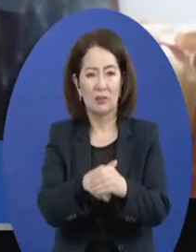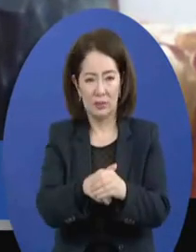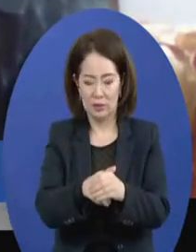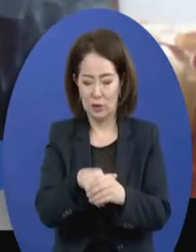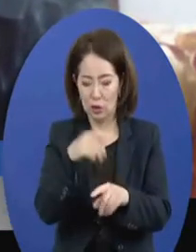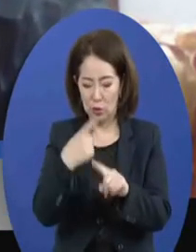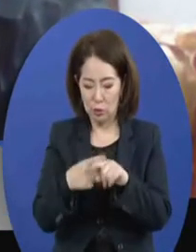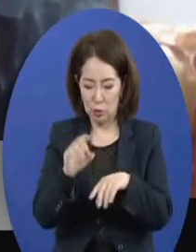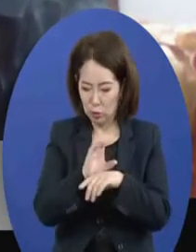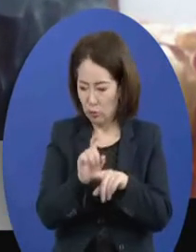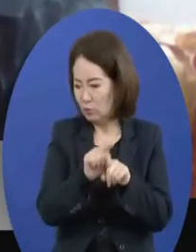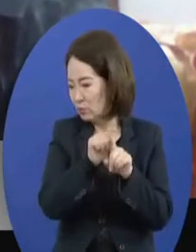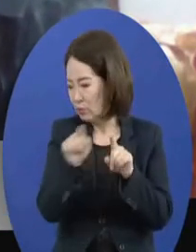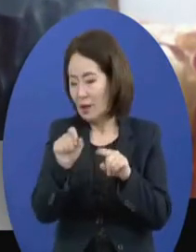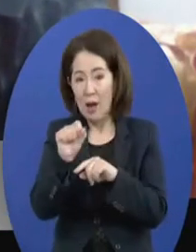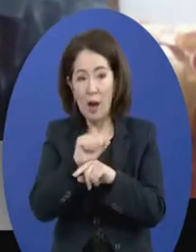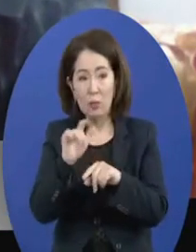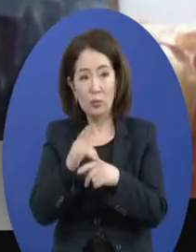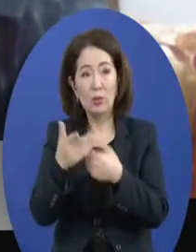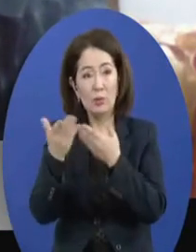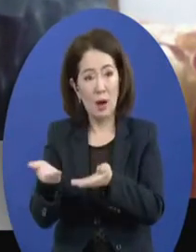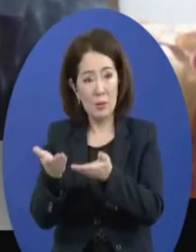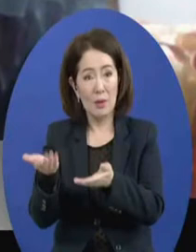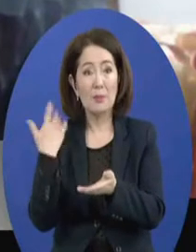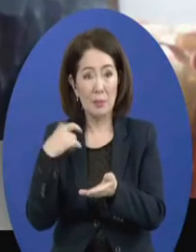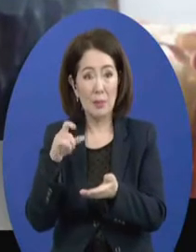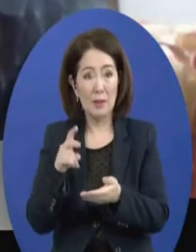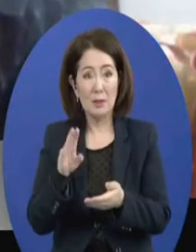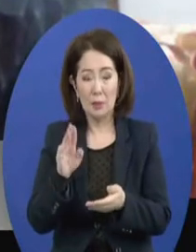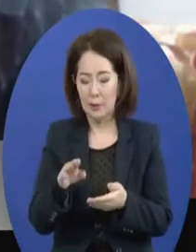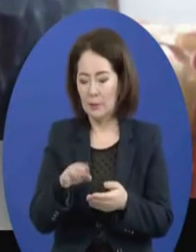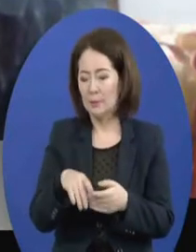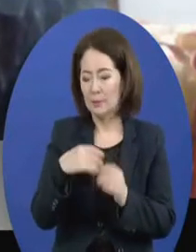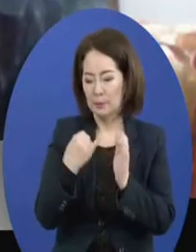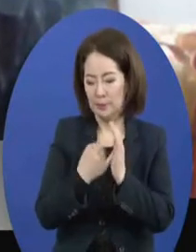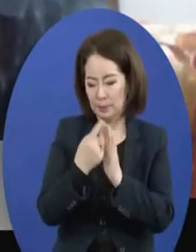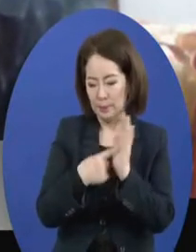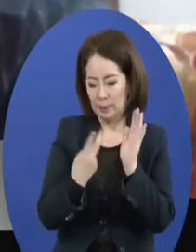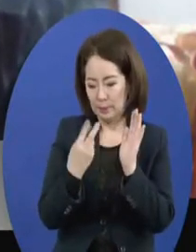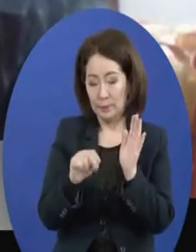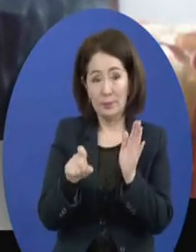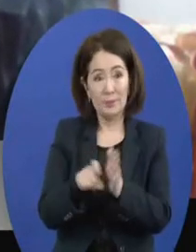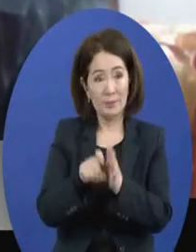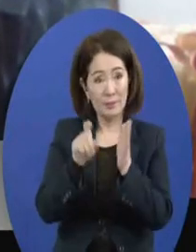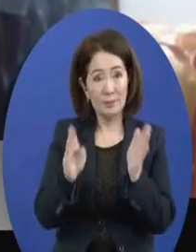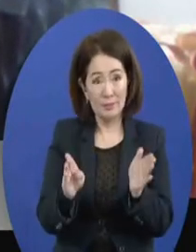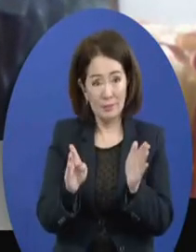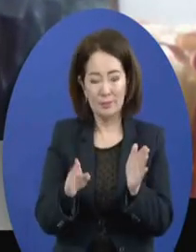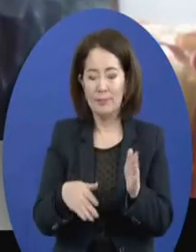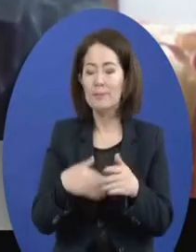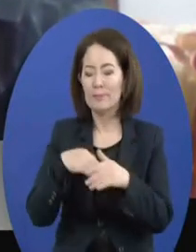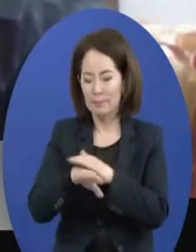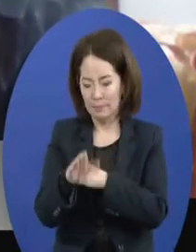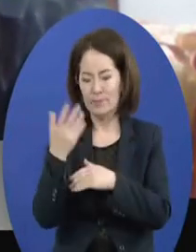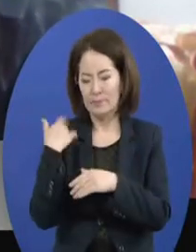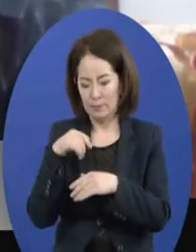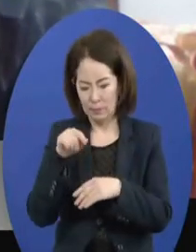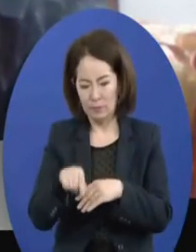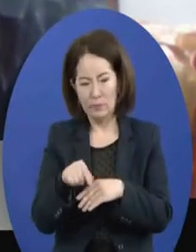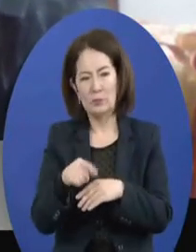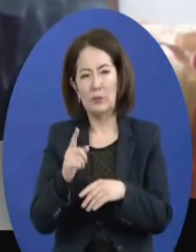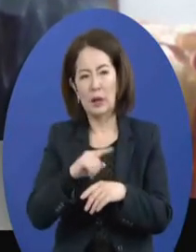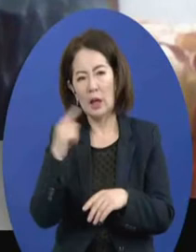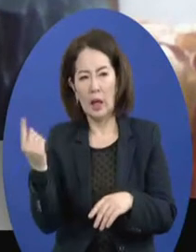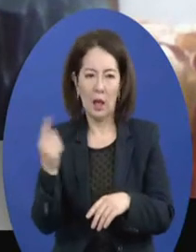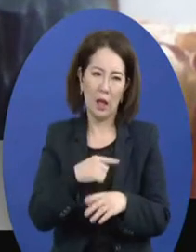туулж хөдөөгийн сумаас аймгийн төвд аваад тушаадаг байсан. 6 сарын 20-ны дотор тушаадаг байсан. А зарим үед бол одоо хэд